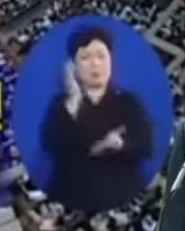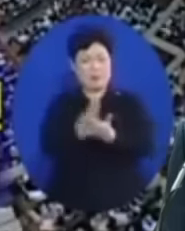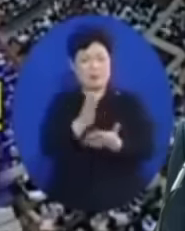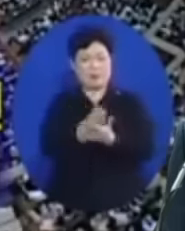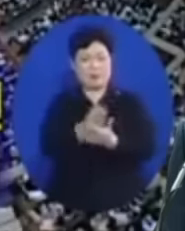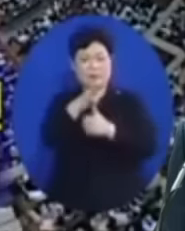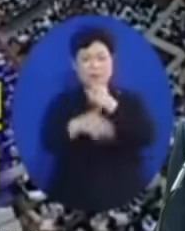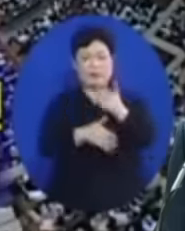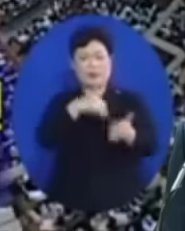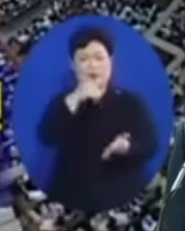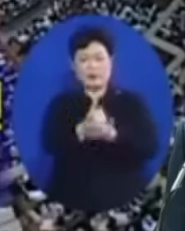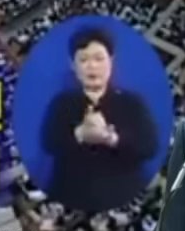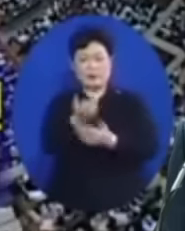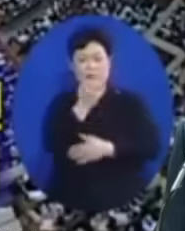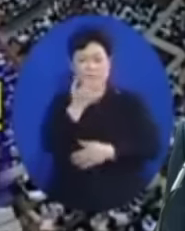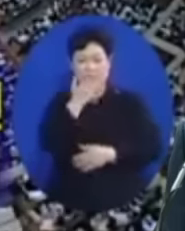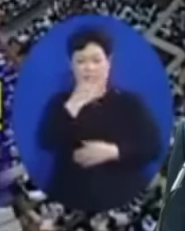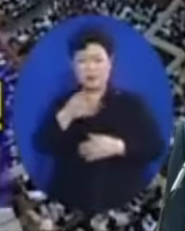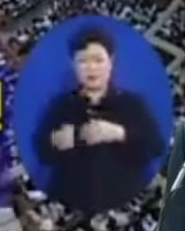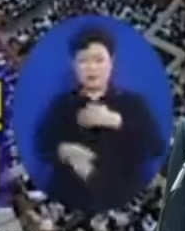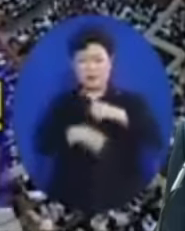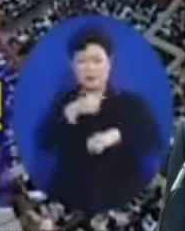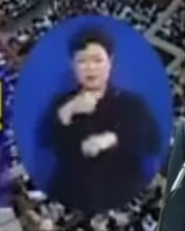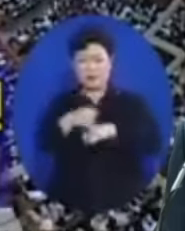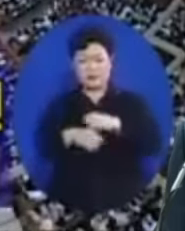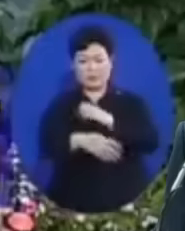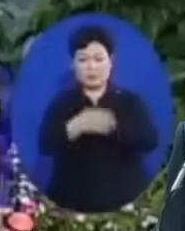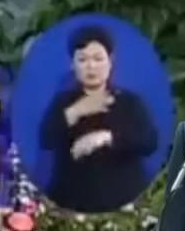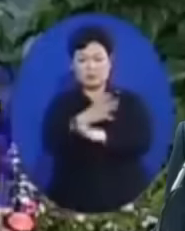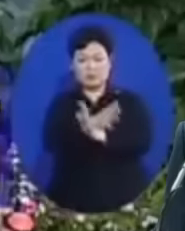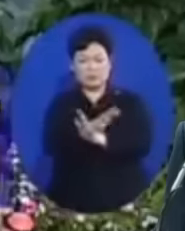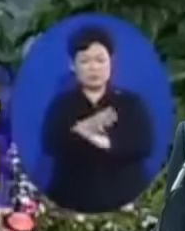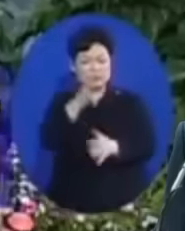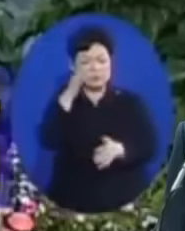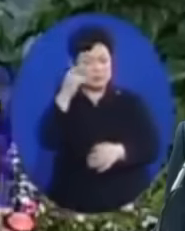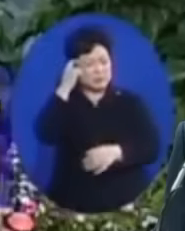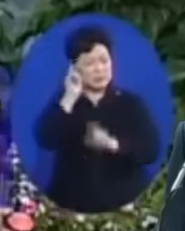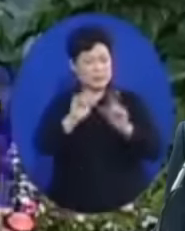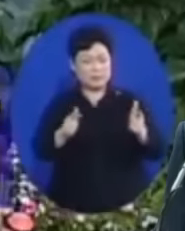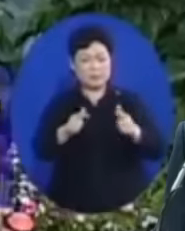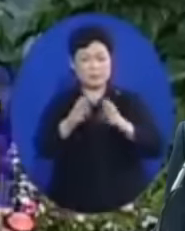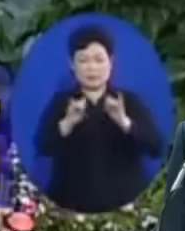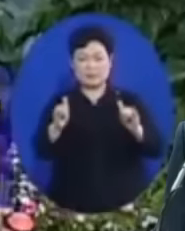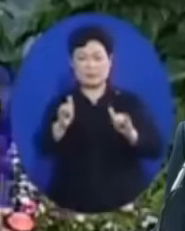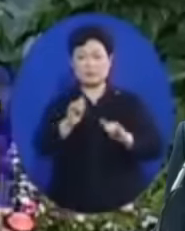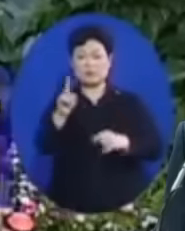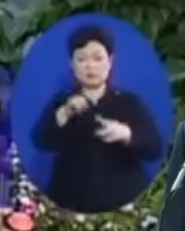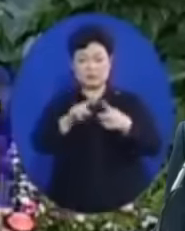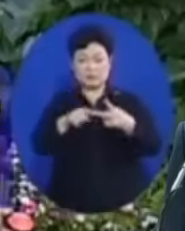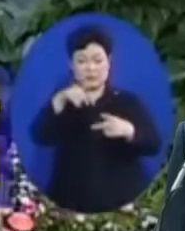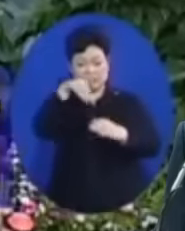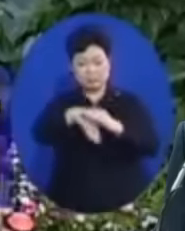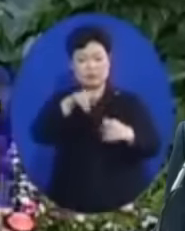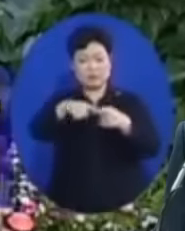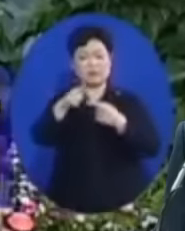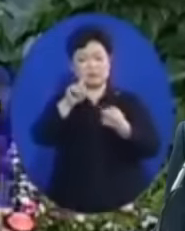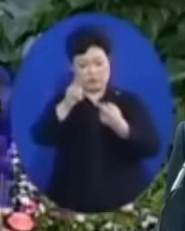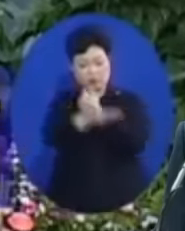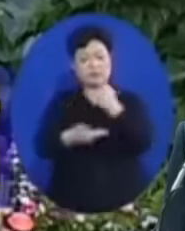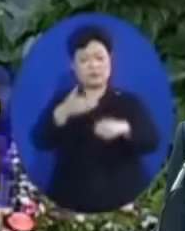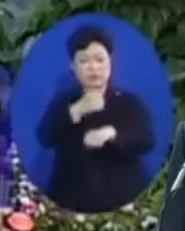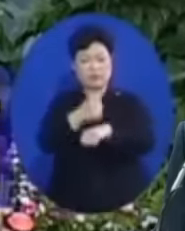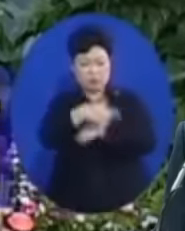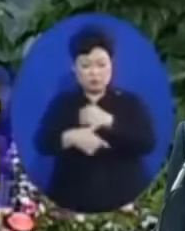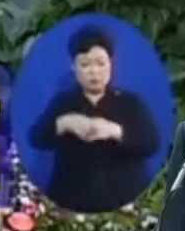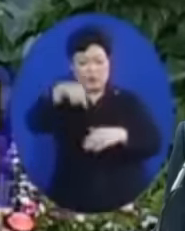말라. 하나님은 업신여김을 받지 아니하나니 사람이 무엇으로 심든지 그대로 거두리라. 자기의